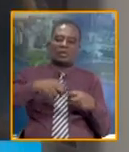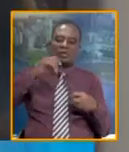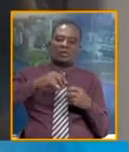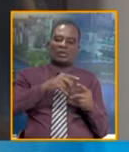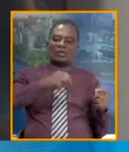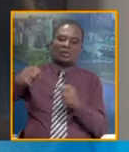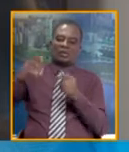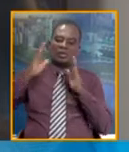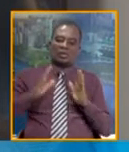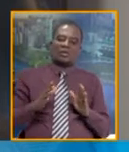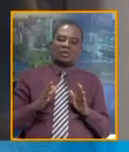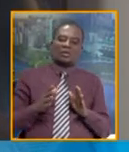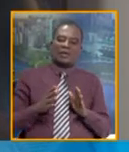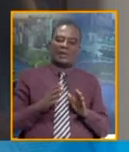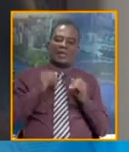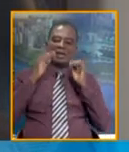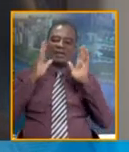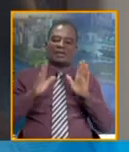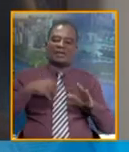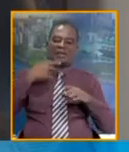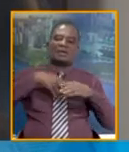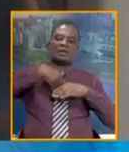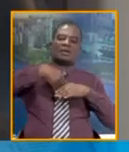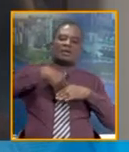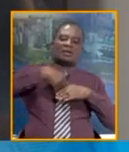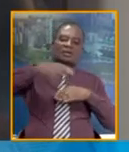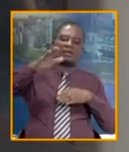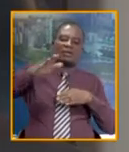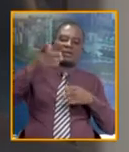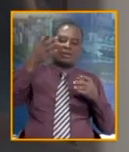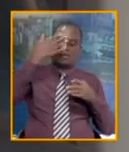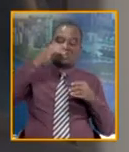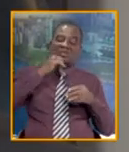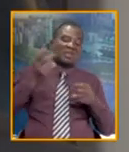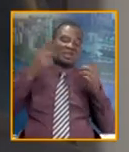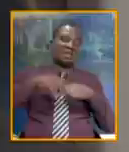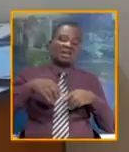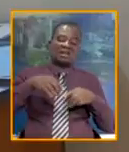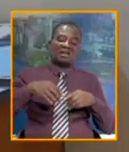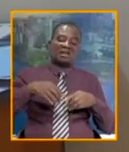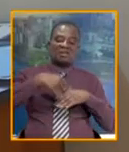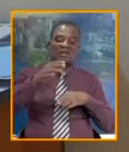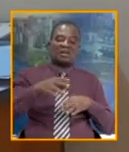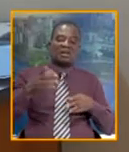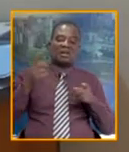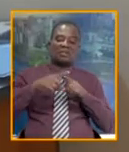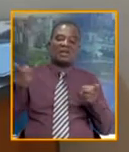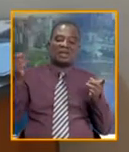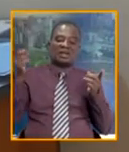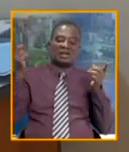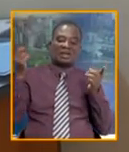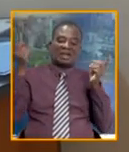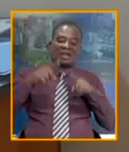migrants, c'est-à-dire les Ivoiriens qui partent. On ne sait pas quand ils partent, mais c'est quand on les refoule de la Libye